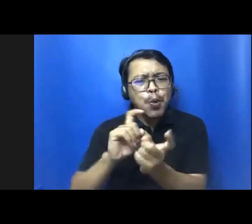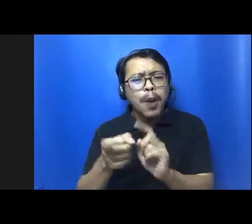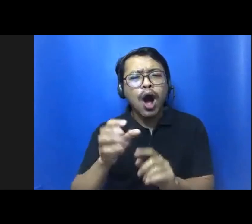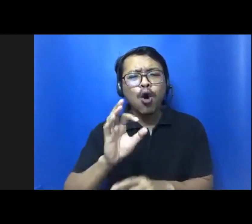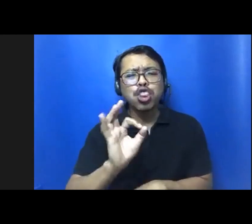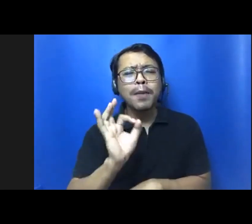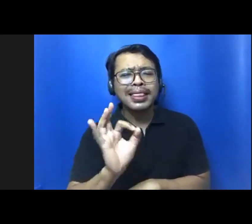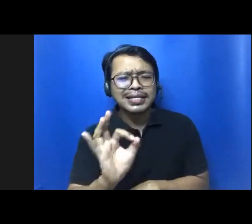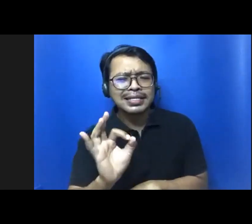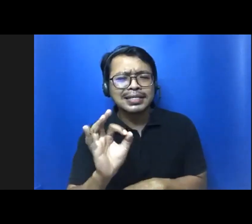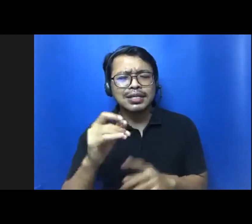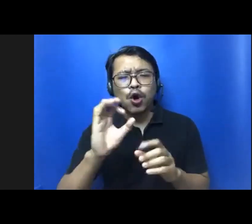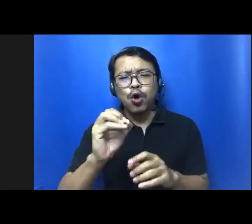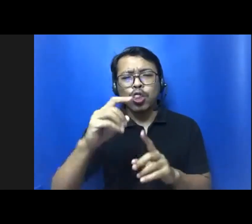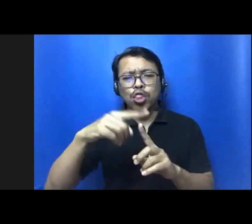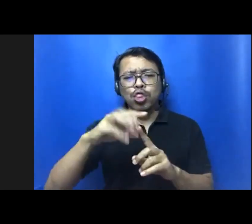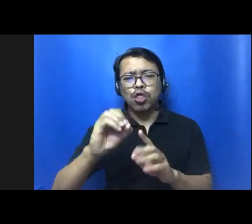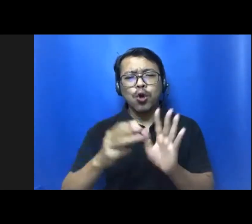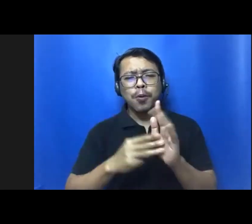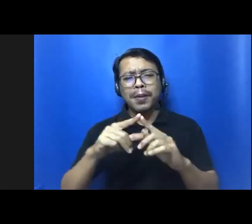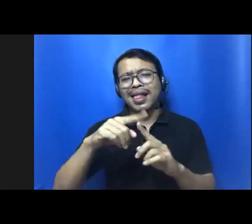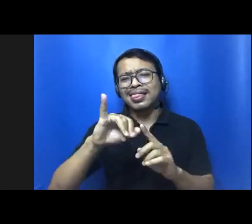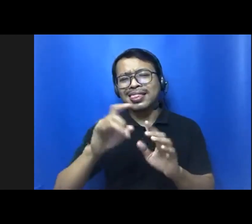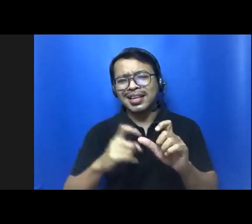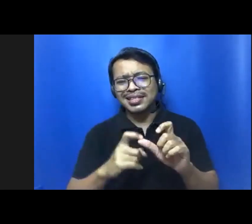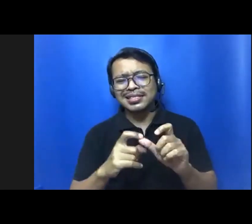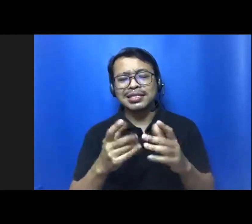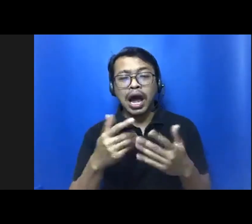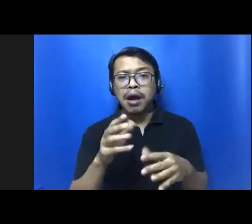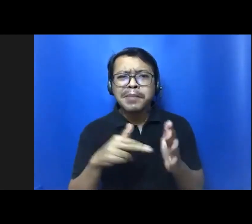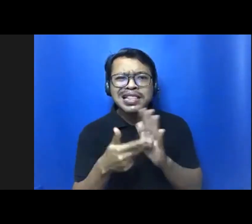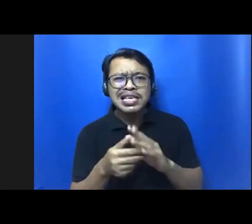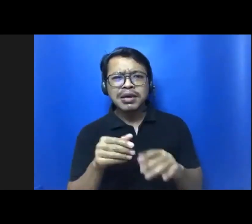ada sekitar 23 juta pekerjaan yang hilang.